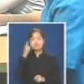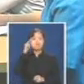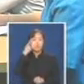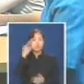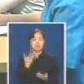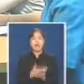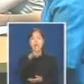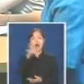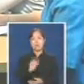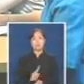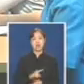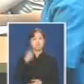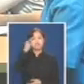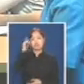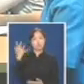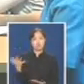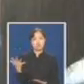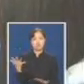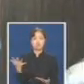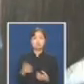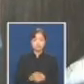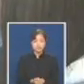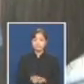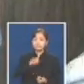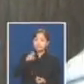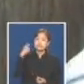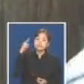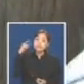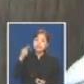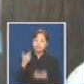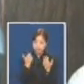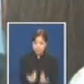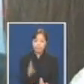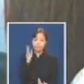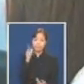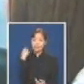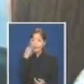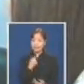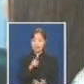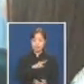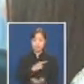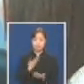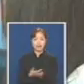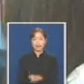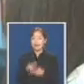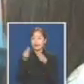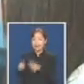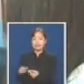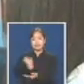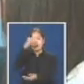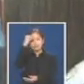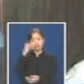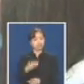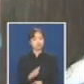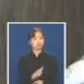กวันนี้ใครส่งเสียเรื่องเรียนหนังสืออยู่คะ ก็แม่ค่ะ พอไหมคุณแม่ส่งเพียงพอไหม พอค่ะถ้าไม่มีทุนกย